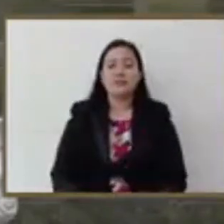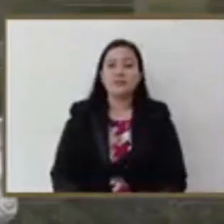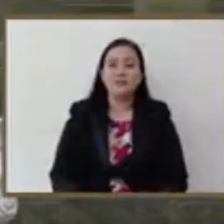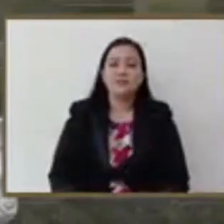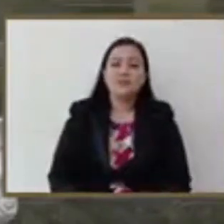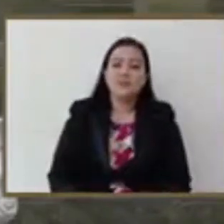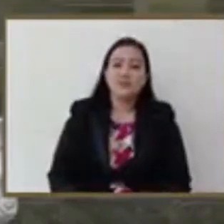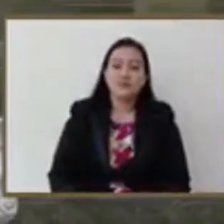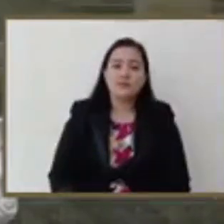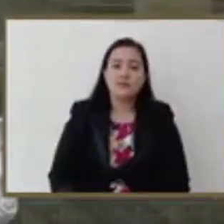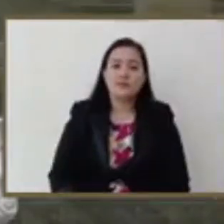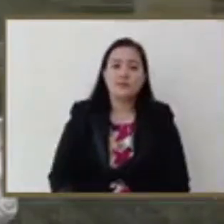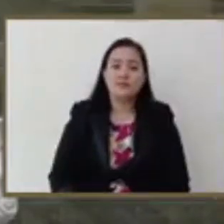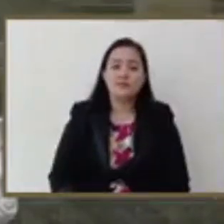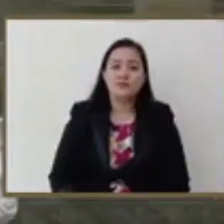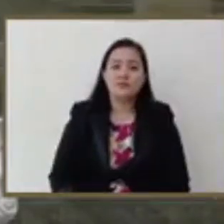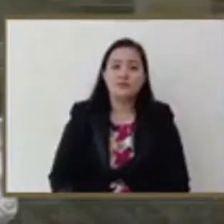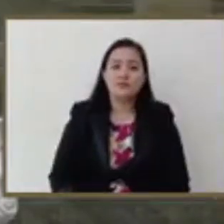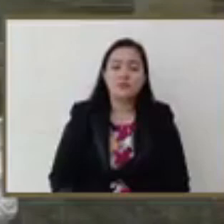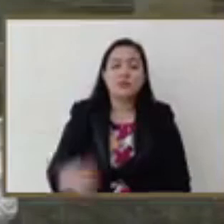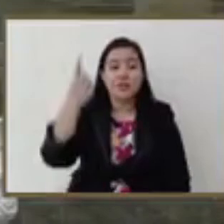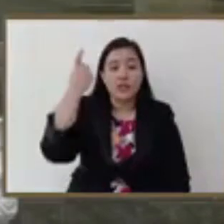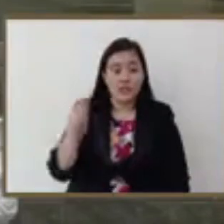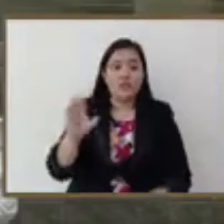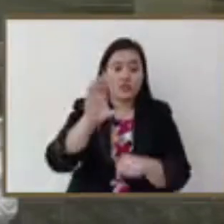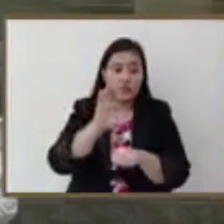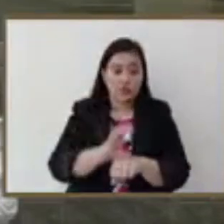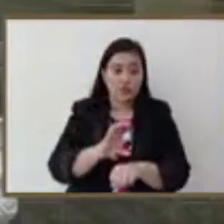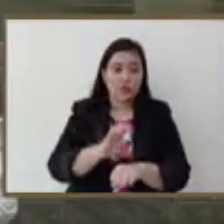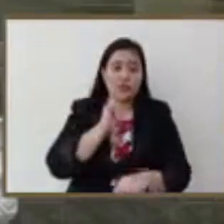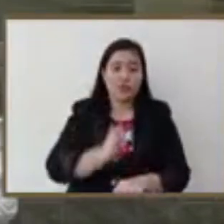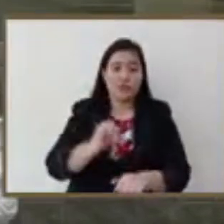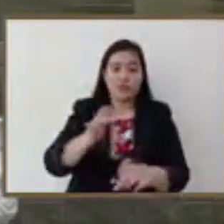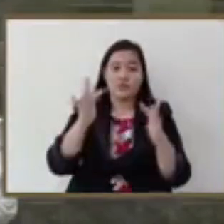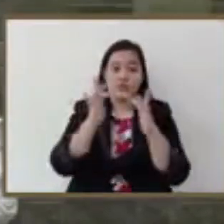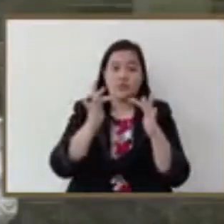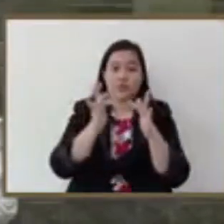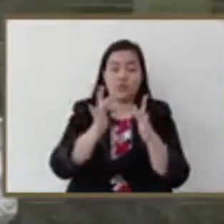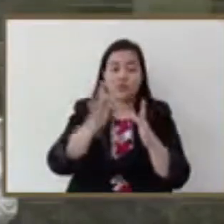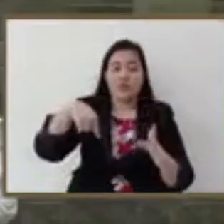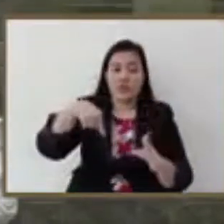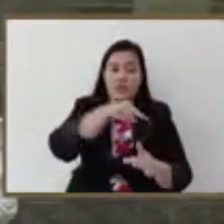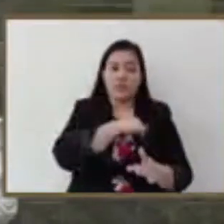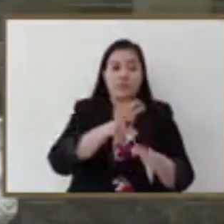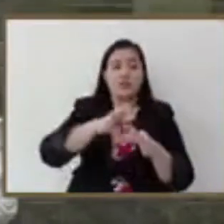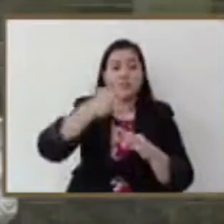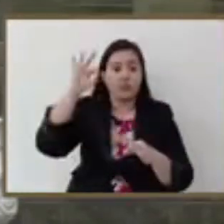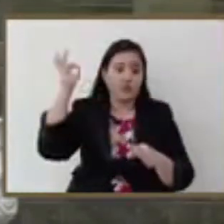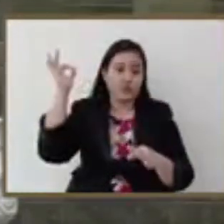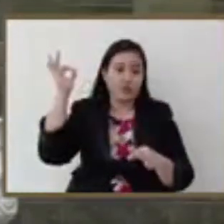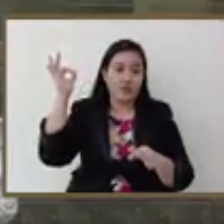Now, the church is connecting us socially in a spiritual way. There must be a